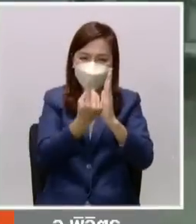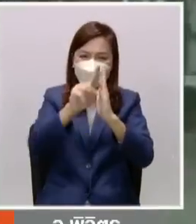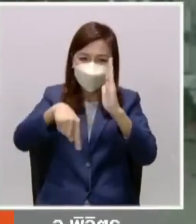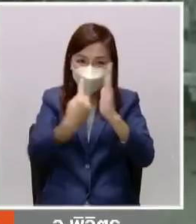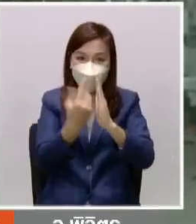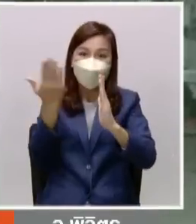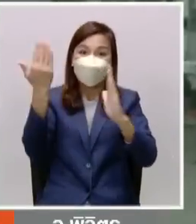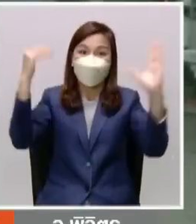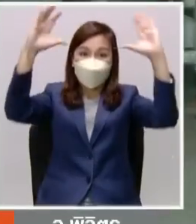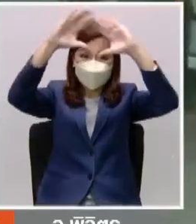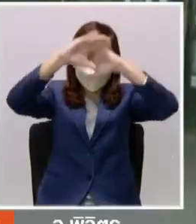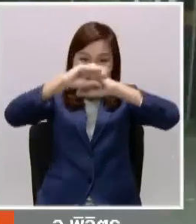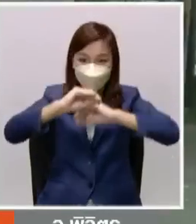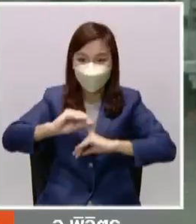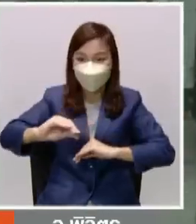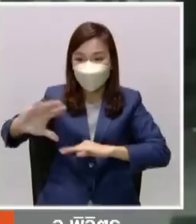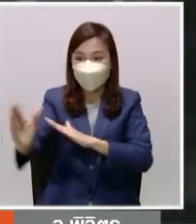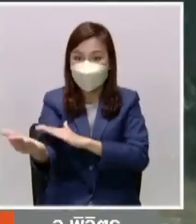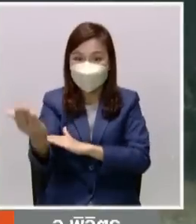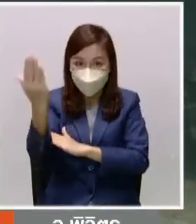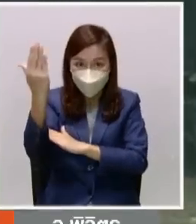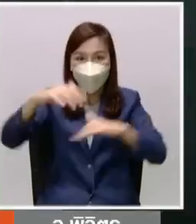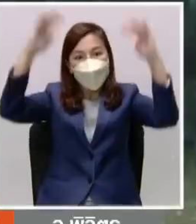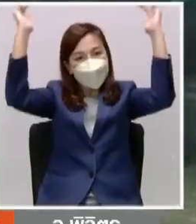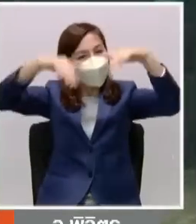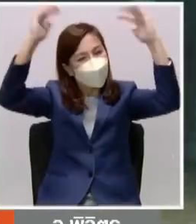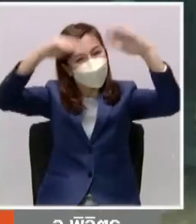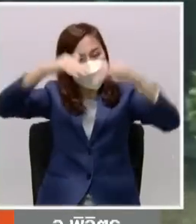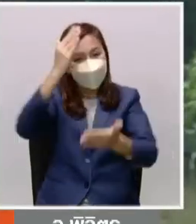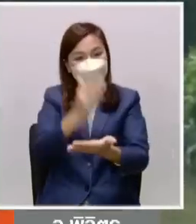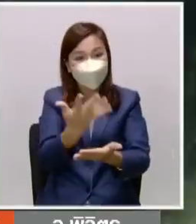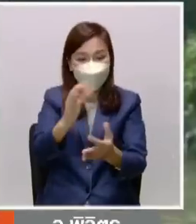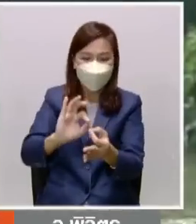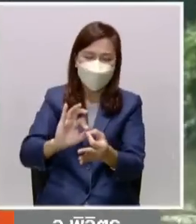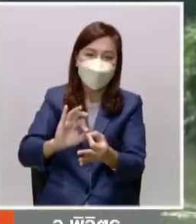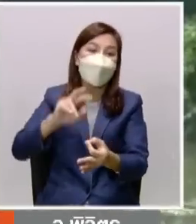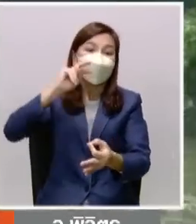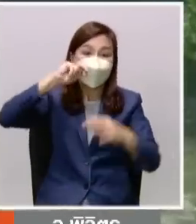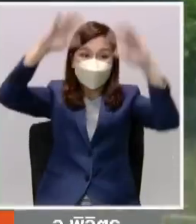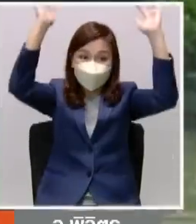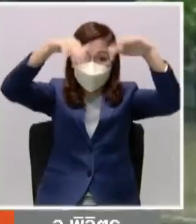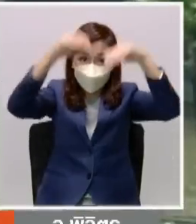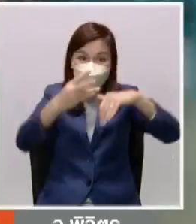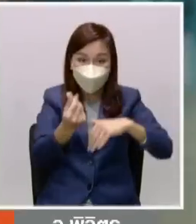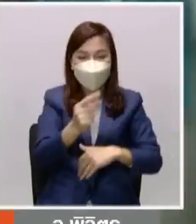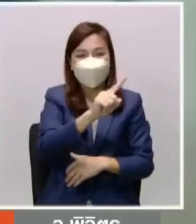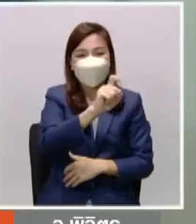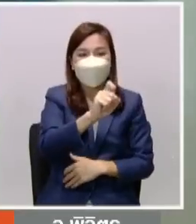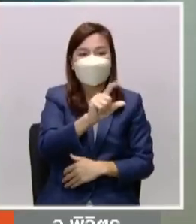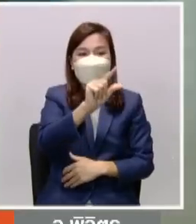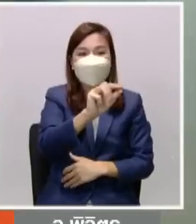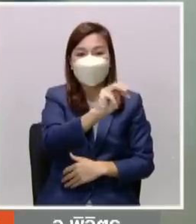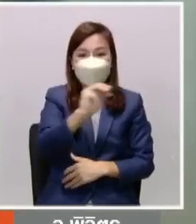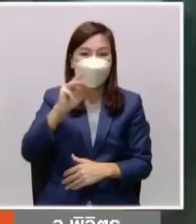มาจนถึงช่วงเช้าของวันนี้ 16สิงหาคมวัดปริมาณน้ำฝนได้มากว่า 120มิลลิเมตรระดับน้ำสูงเฉลี่ย